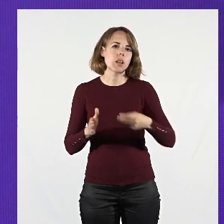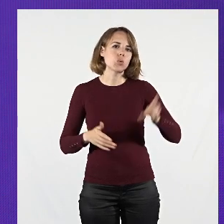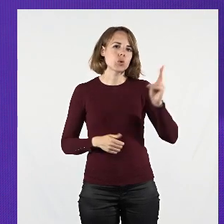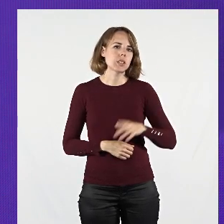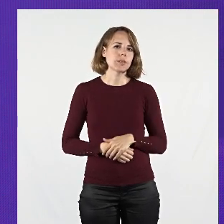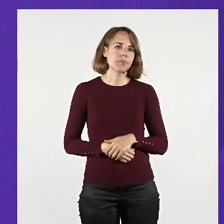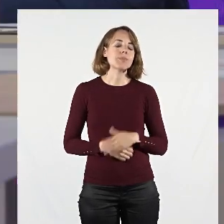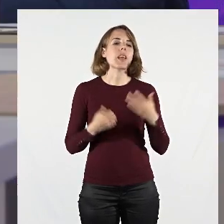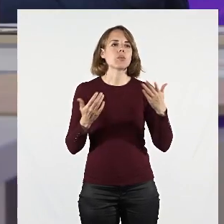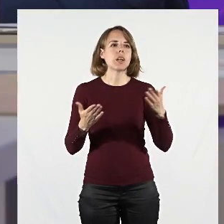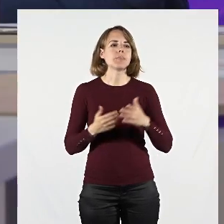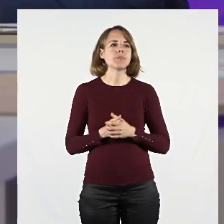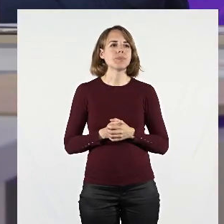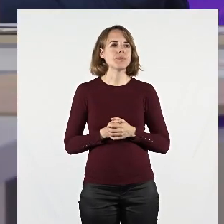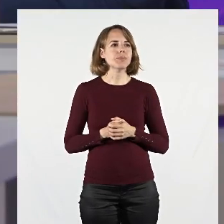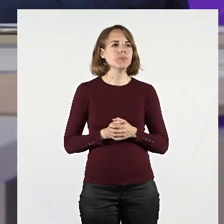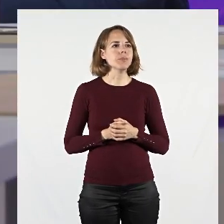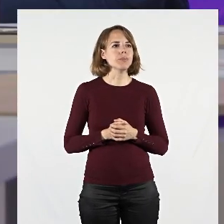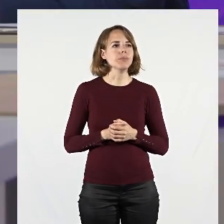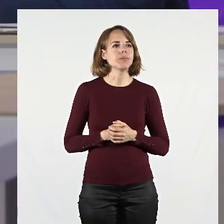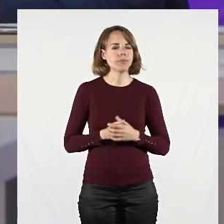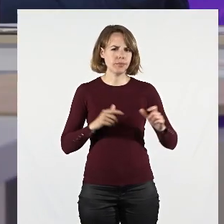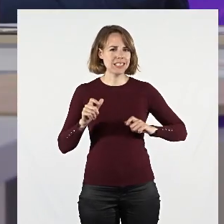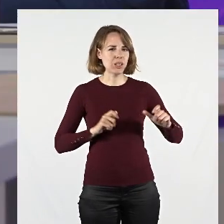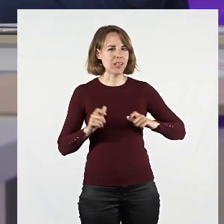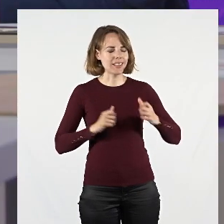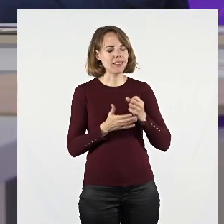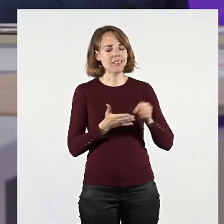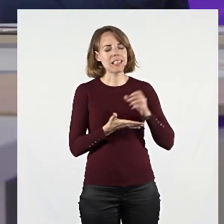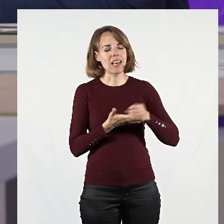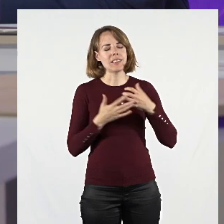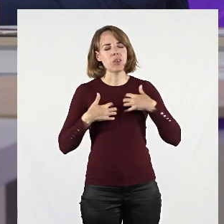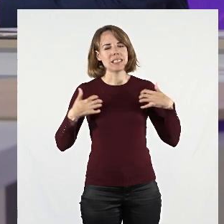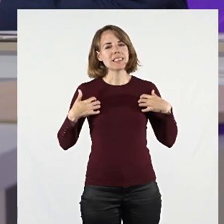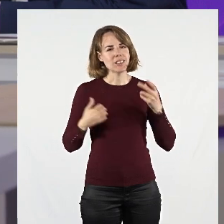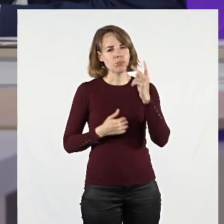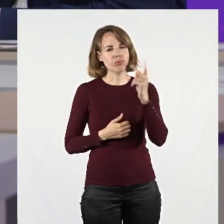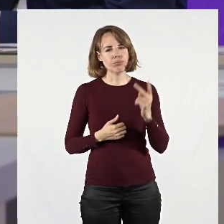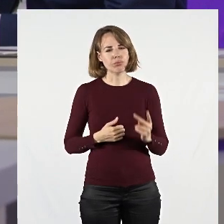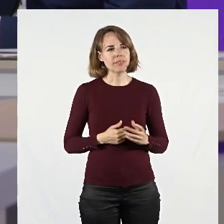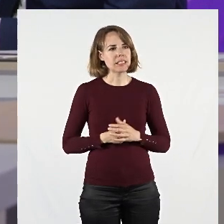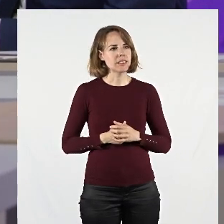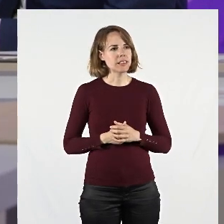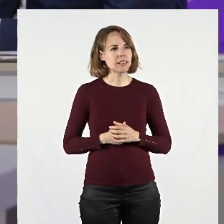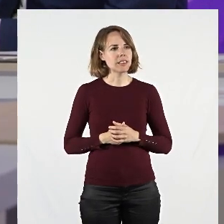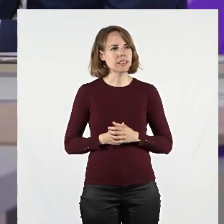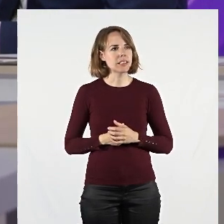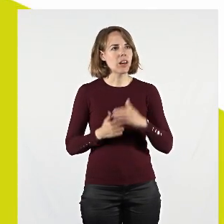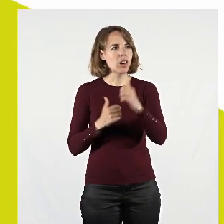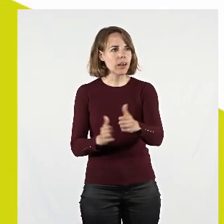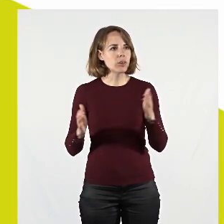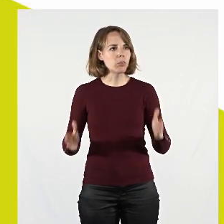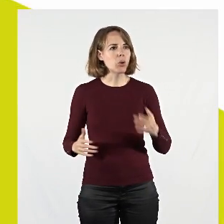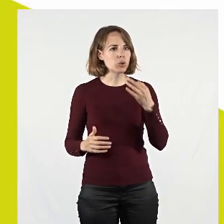c'est un graphique, encore une fois, fait par mes collègues data scientists, où on voit la progression du taux d'encadrement jusqu'à un agent pour